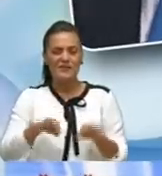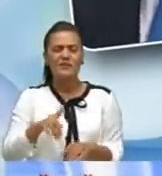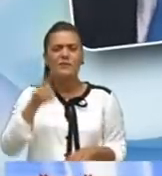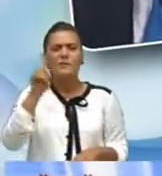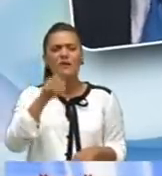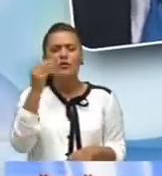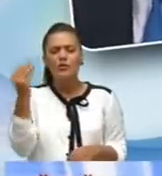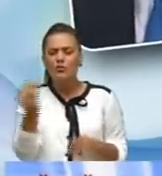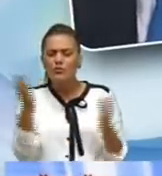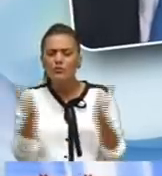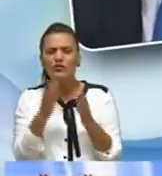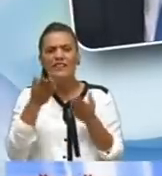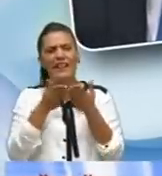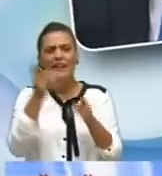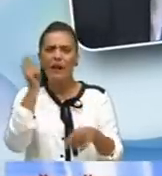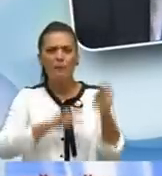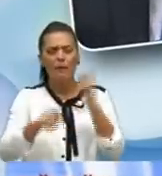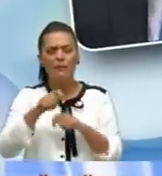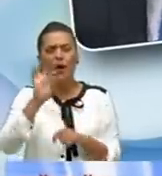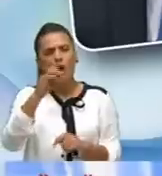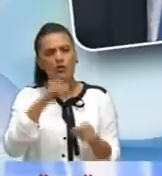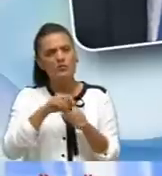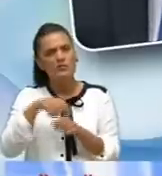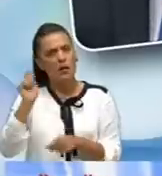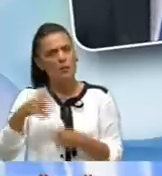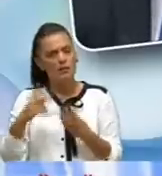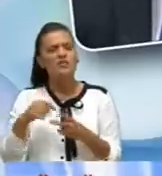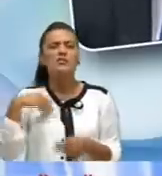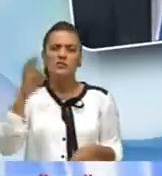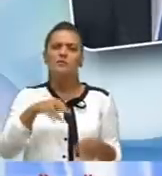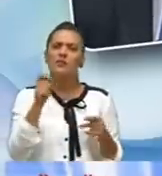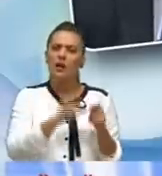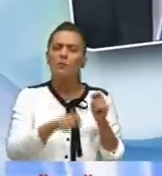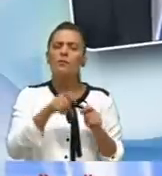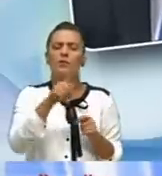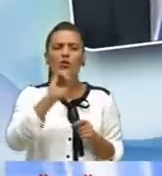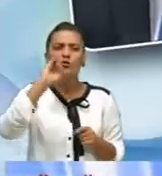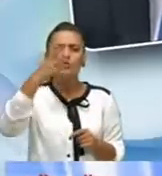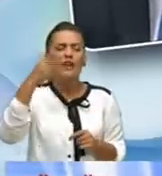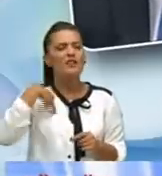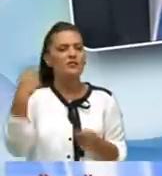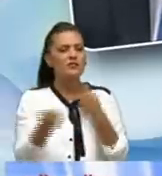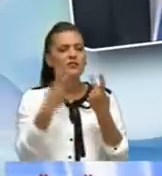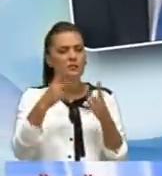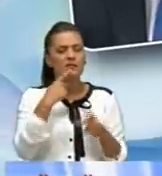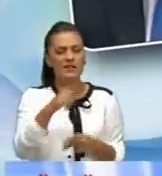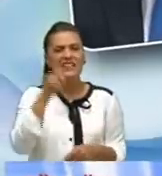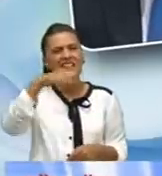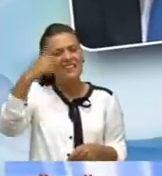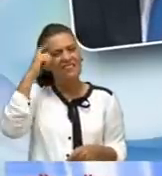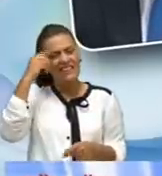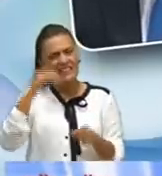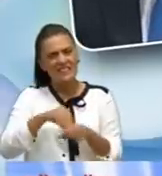bir küçük tekne yapalım. Ortaokuldayken böyle bir tekne yapabildiysek şimdi pekala. Kesinlikle. Yapıp onu güneş enerjisiyle çalıştırabiliriz. Bravo, dedik. İlk bravo, baştaki